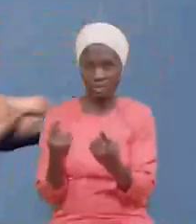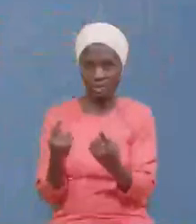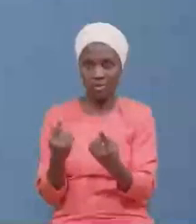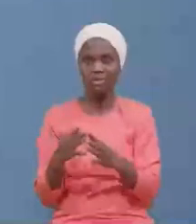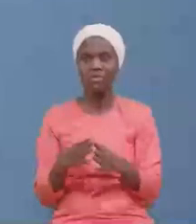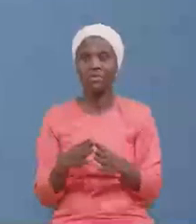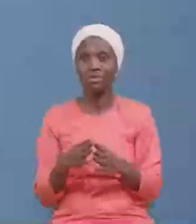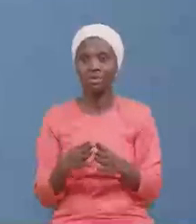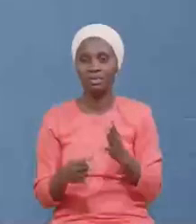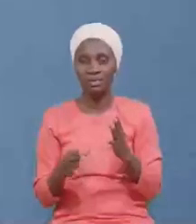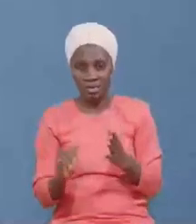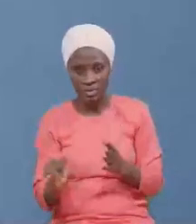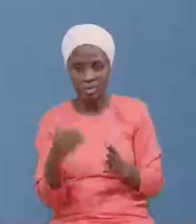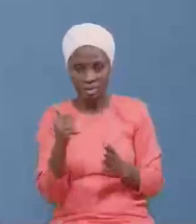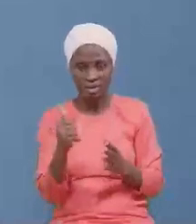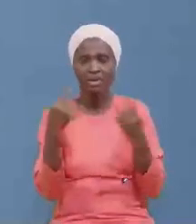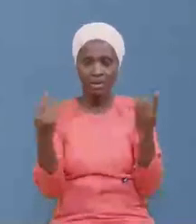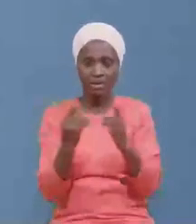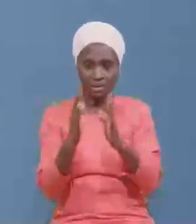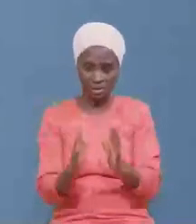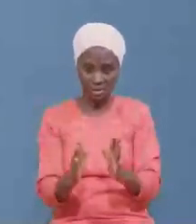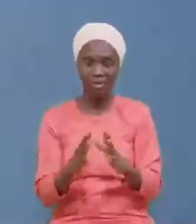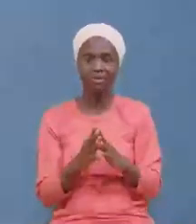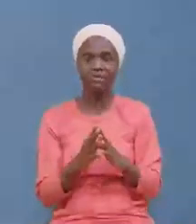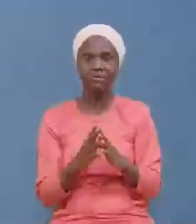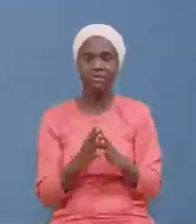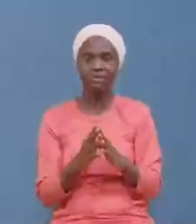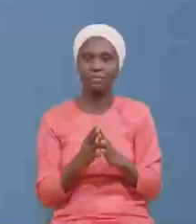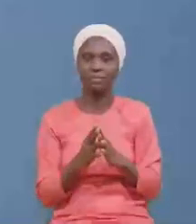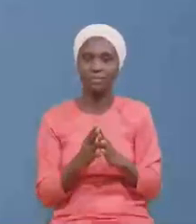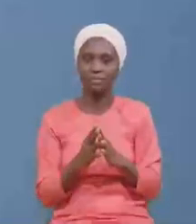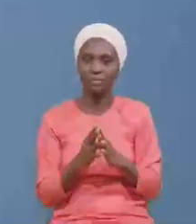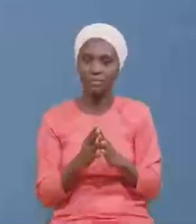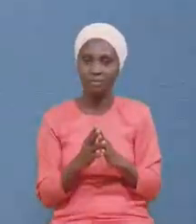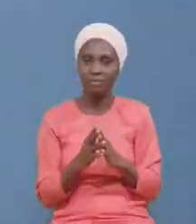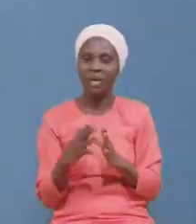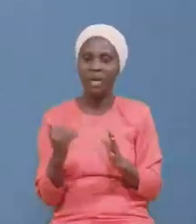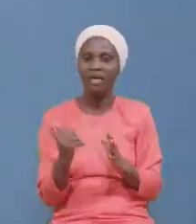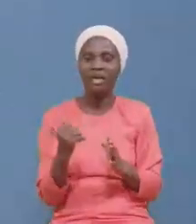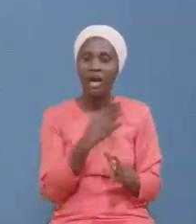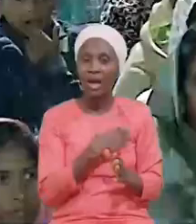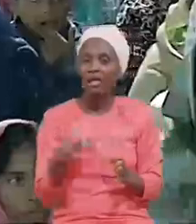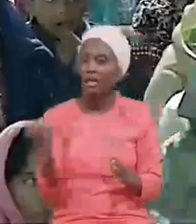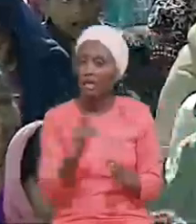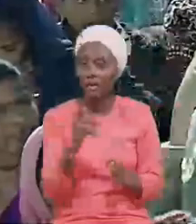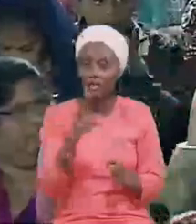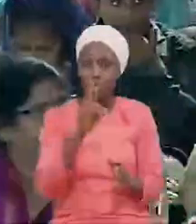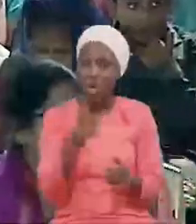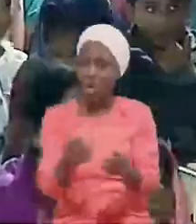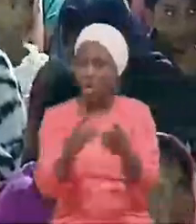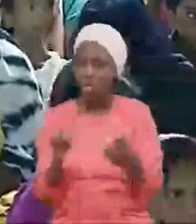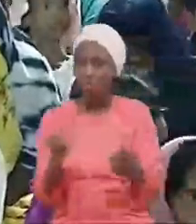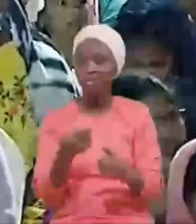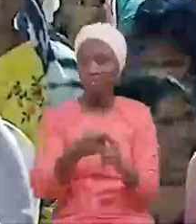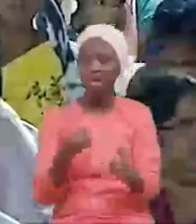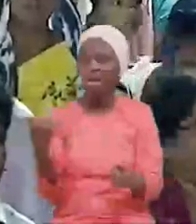Un moindre péché, toujours un fait de quelqu'un, un pécheur. Et quelle que soit votre provenance, où que vous